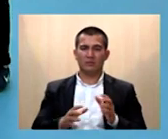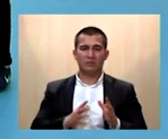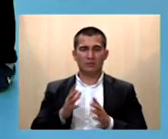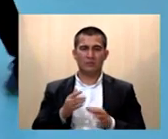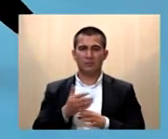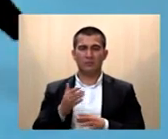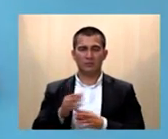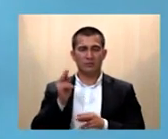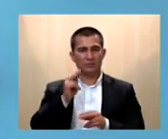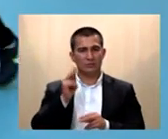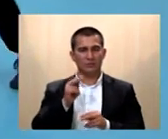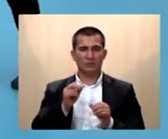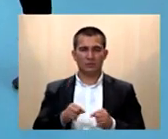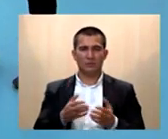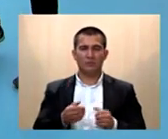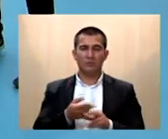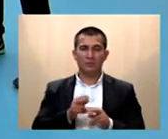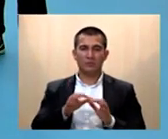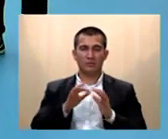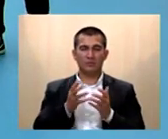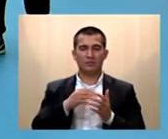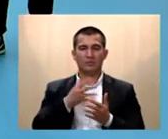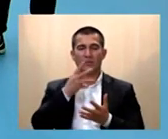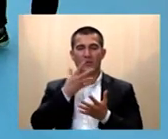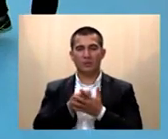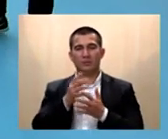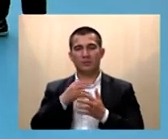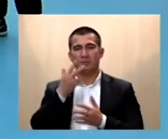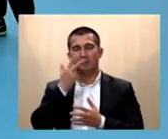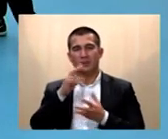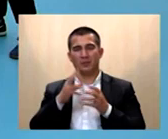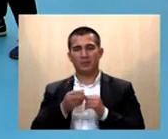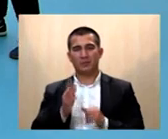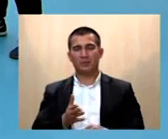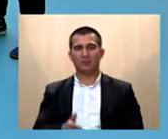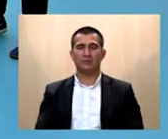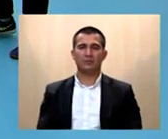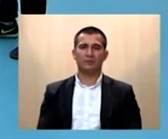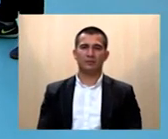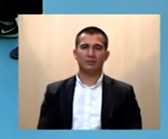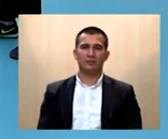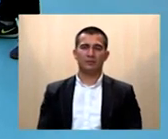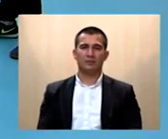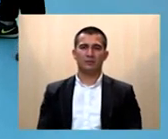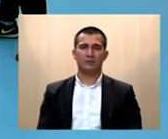boshlanishiga va sekin-astalik bilan to'plar bilan mashq bajara olasiz.